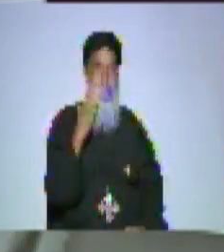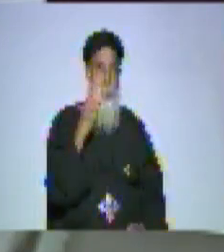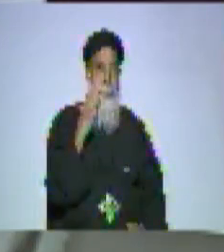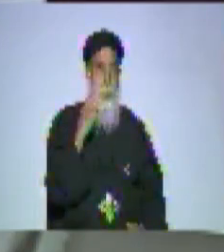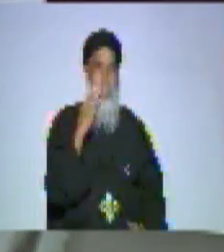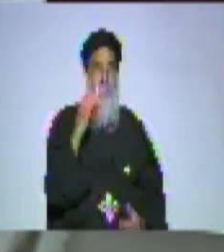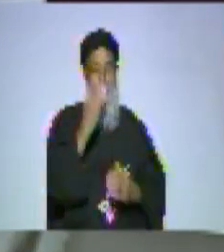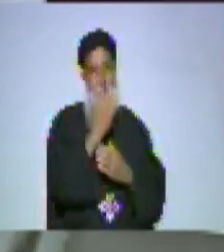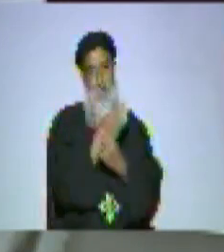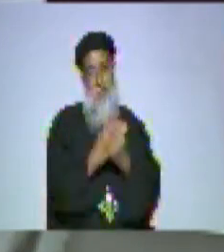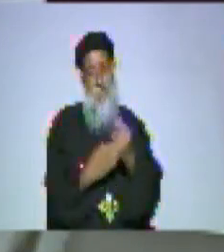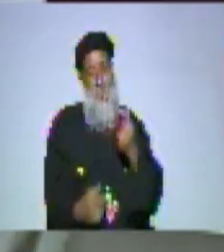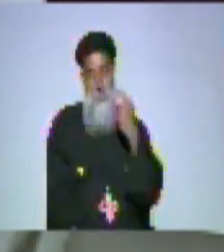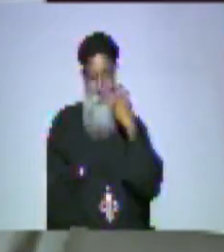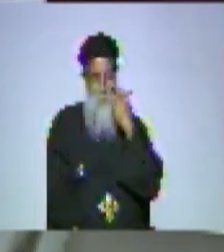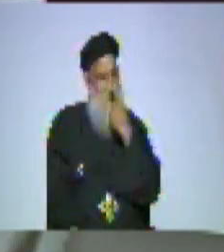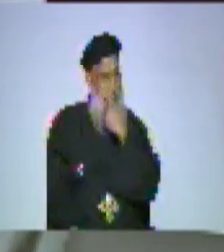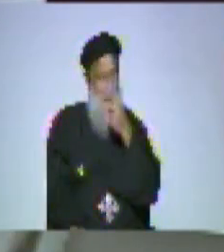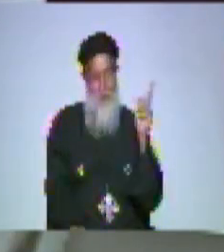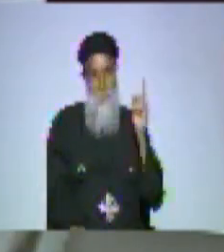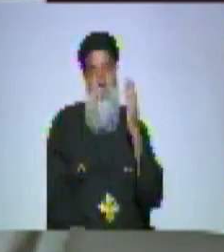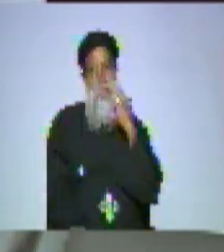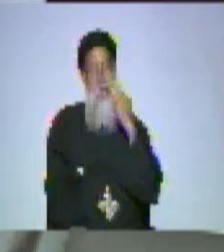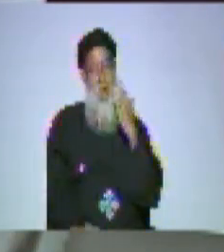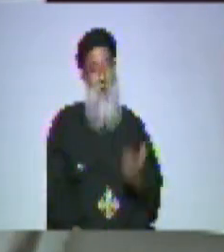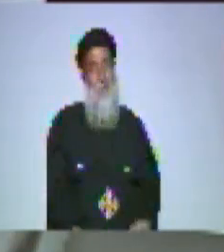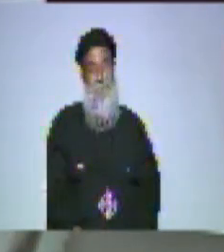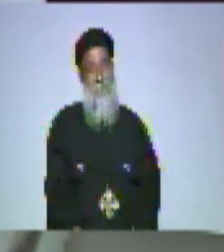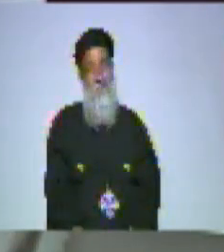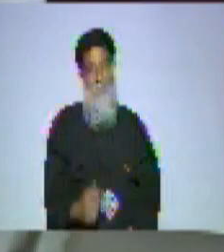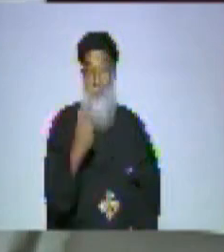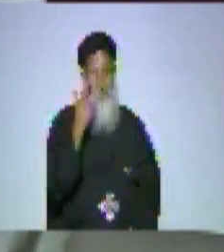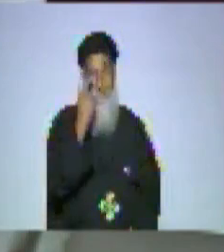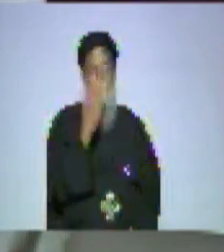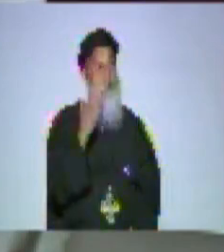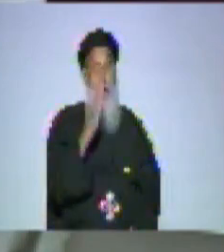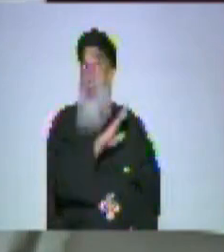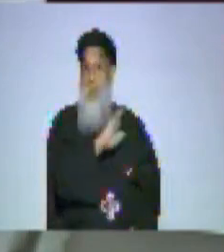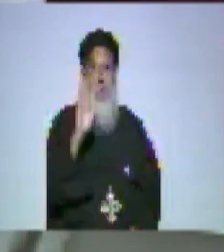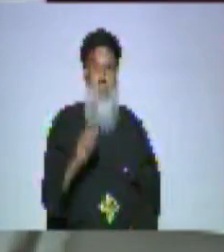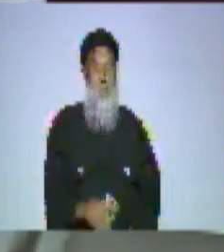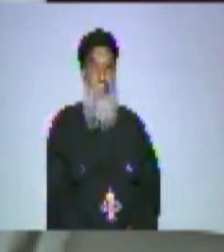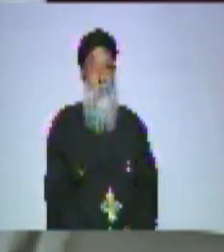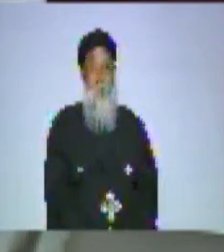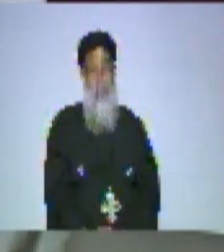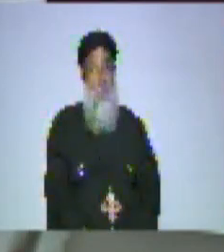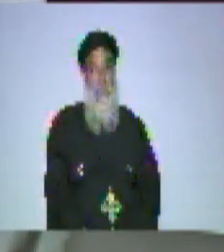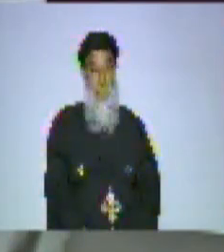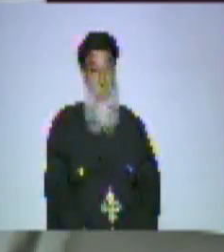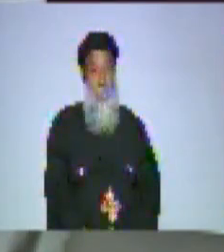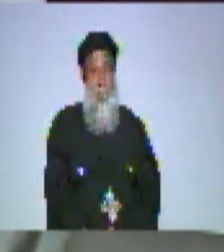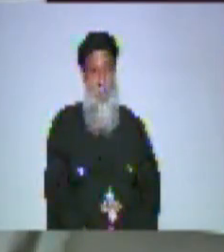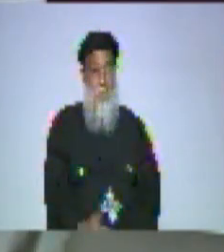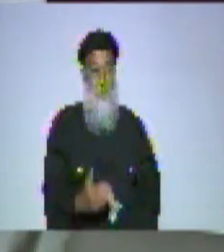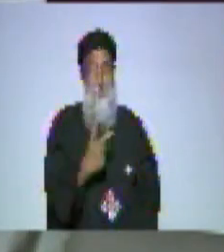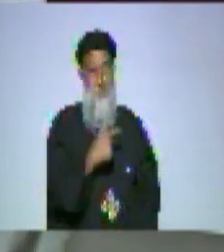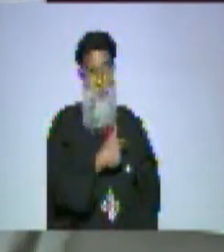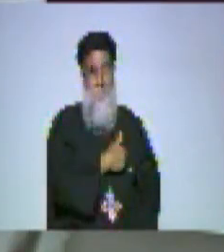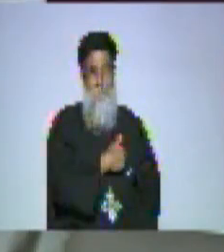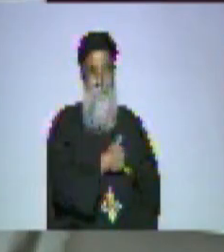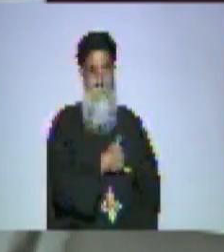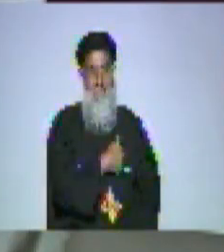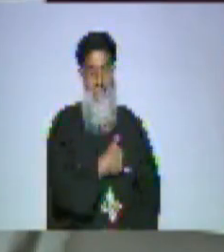ماتت يوم ما اتولدت قال لها كده يعني يعني قصدي دائما